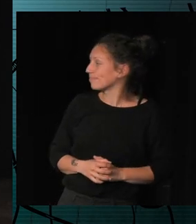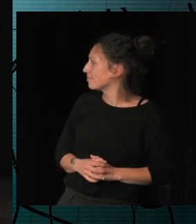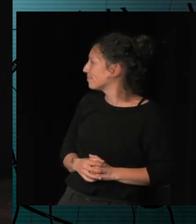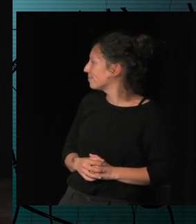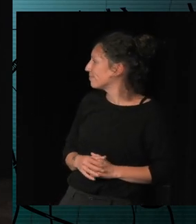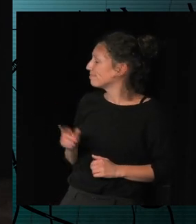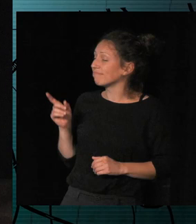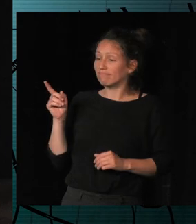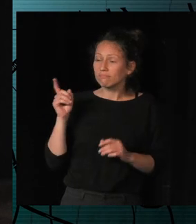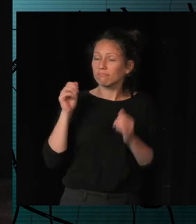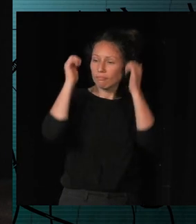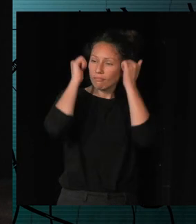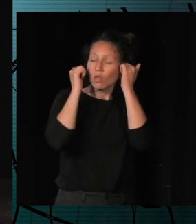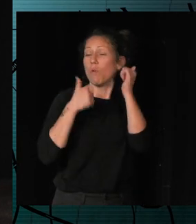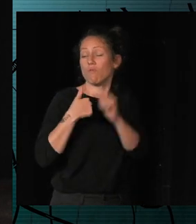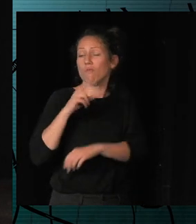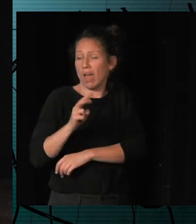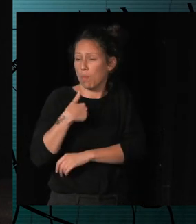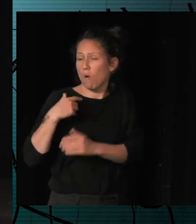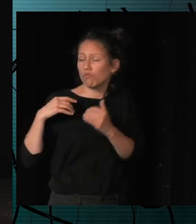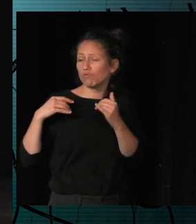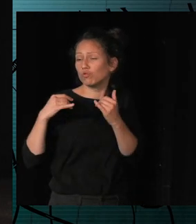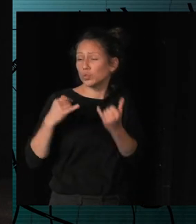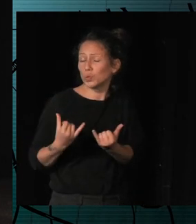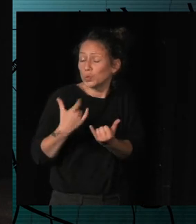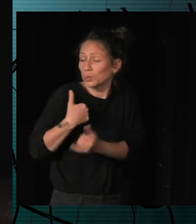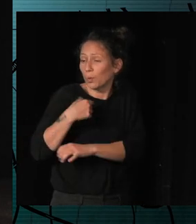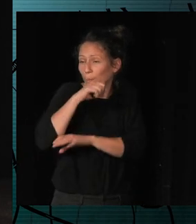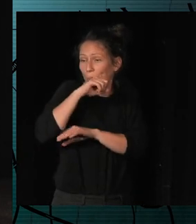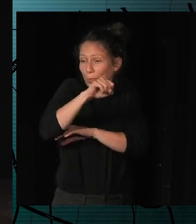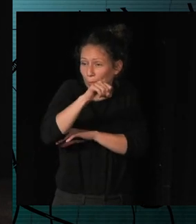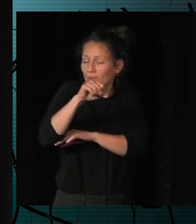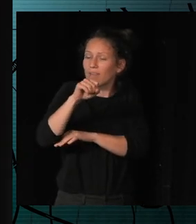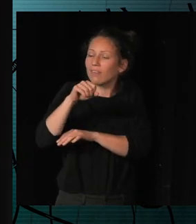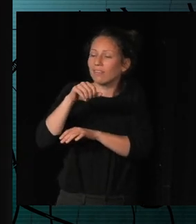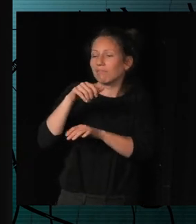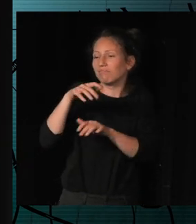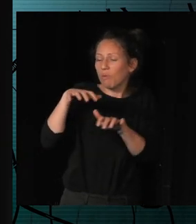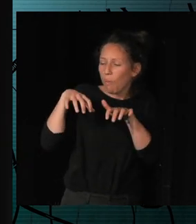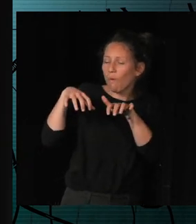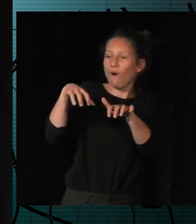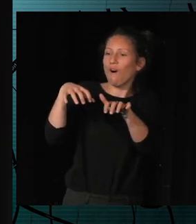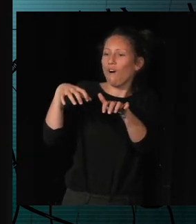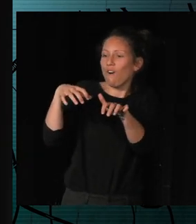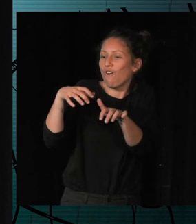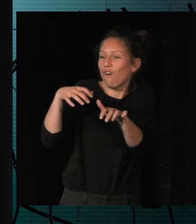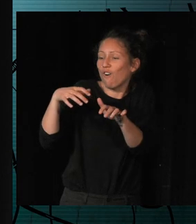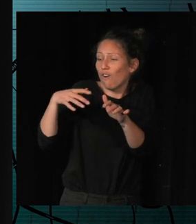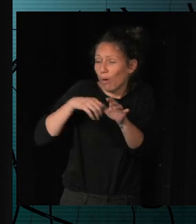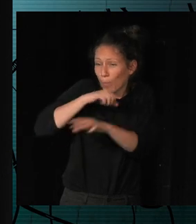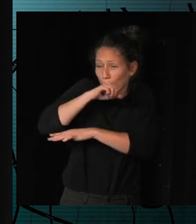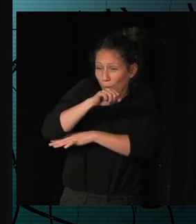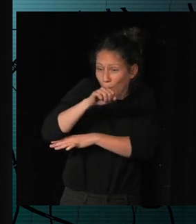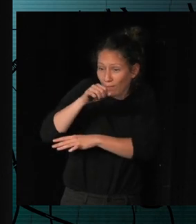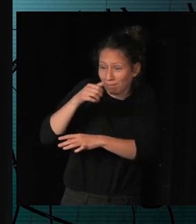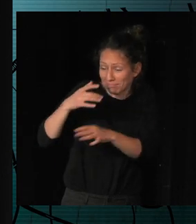adoré l'horreur enfin sauf dans la vraie vie mais voilà l'horreur culturelle on va dire cette forme d'artc qui est l'horreur et donc ça va par ça ça passe par le